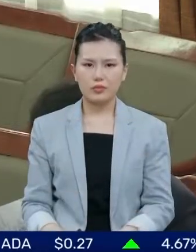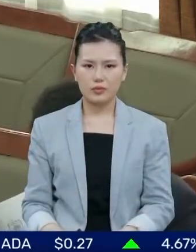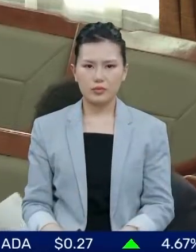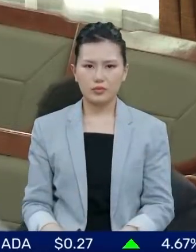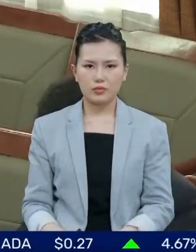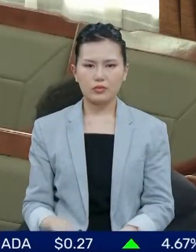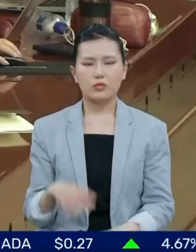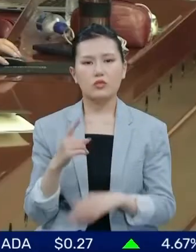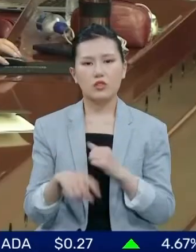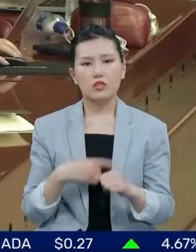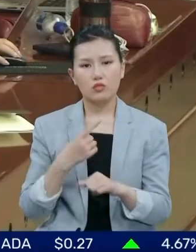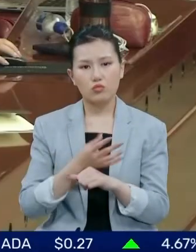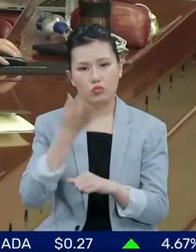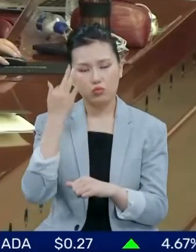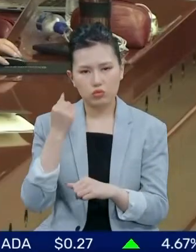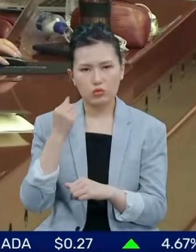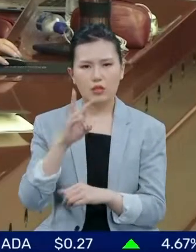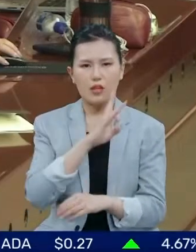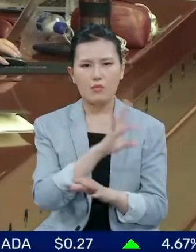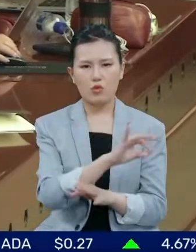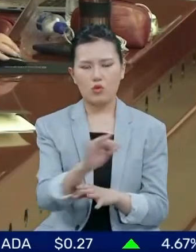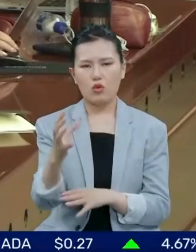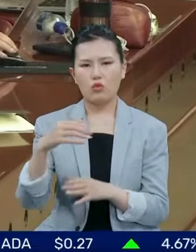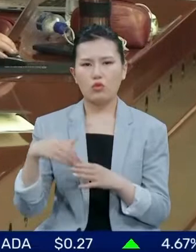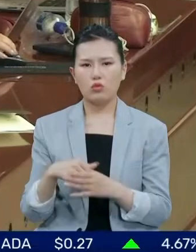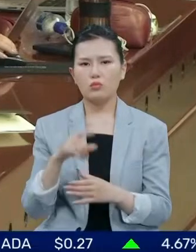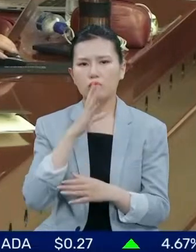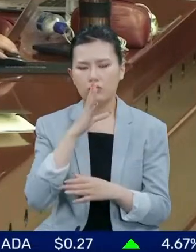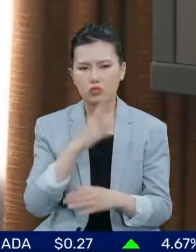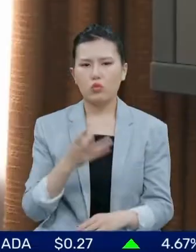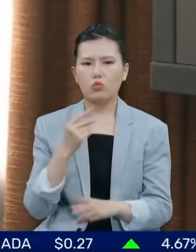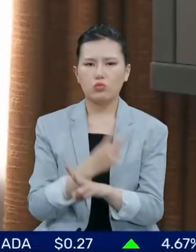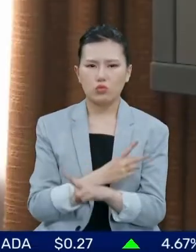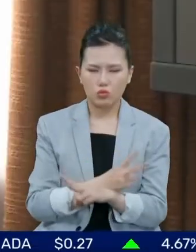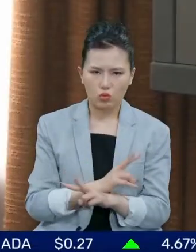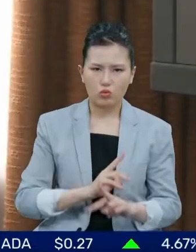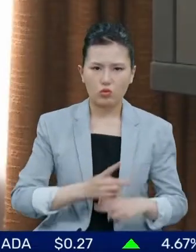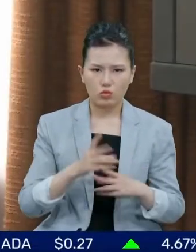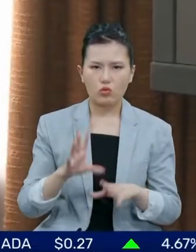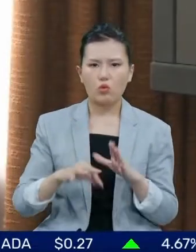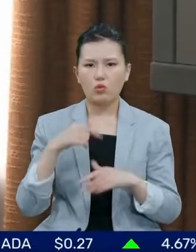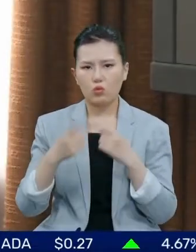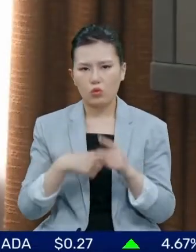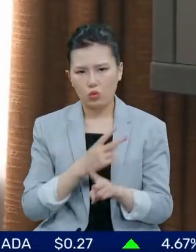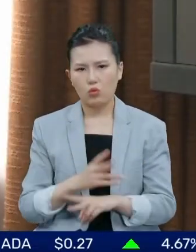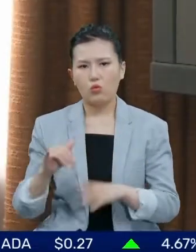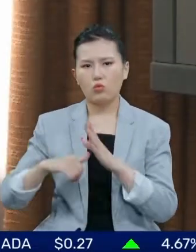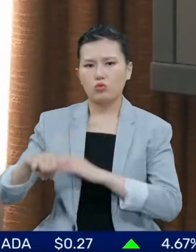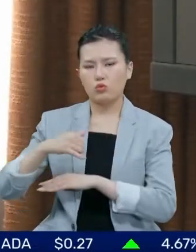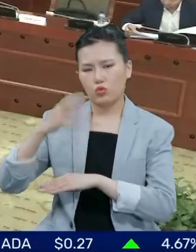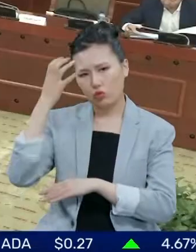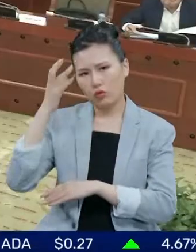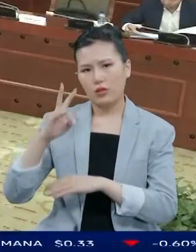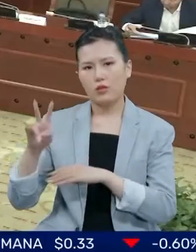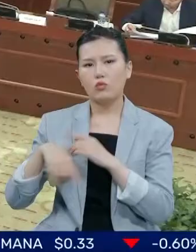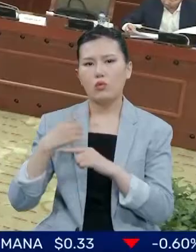намын төлөөлөлтөд парламентыг бий болгоно гэд үндсэн хууль сонгуулийн тухай хууль улс төрийн намын тухай хуульд өөрчлөлт оруулж байгаа. Гэсэн хэдий ч улс төрийн намуудын дотоод